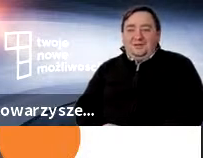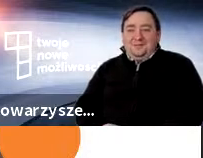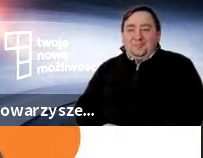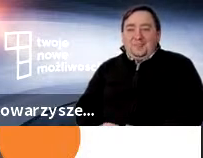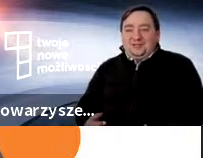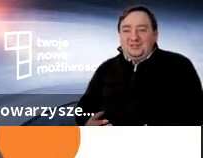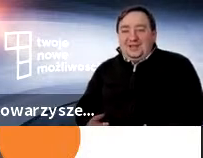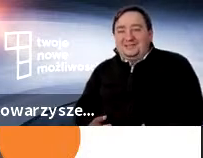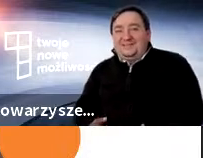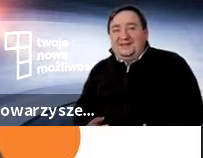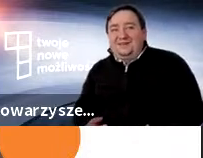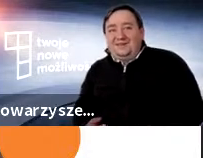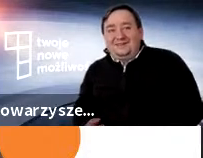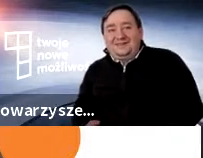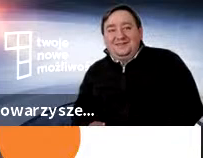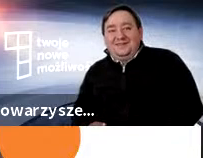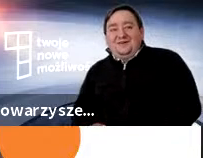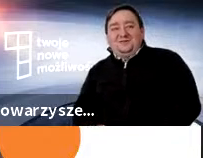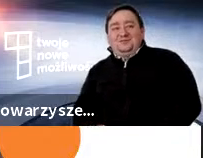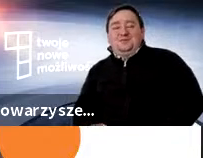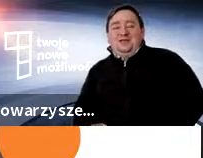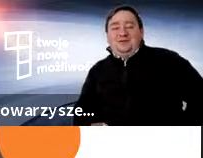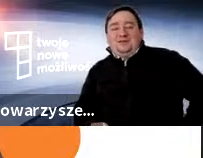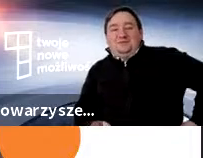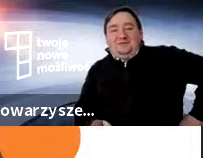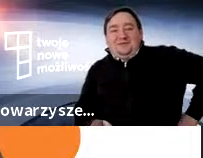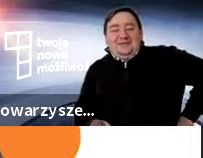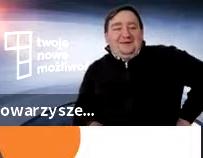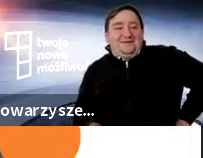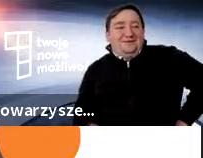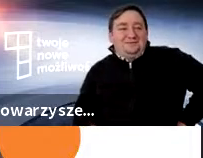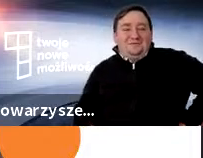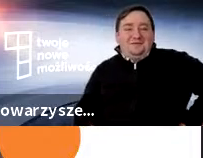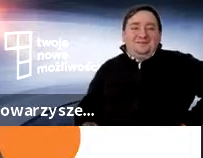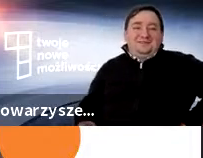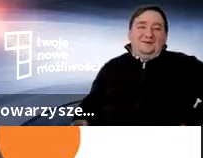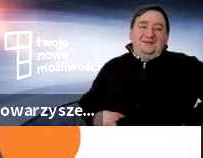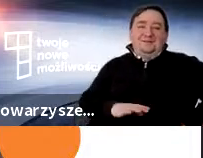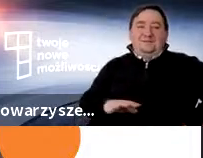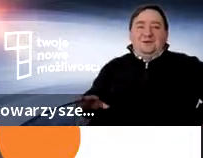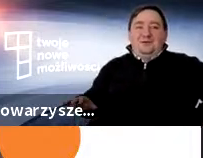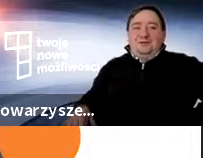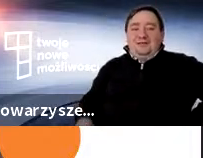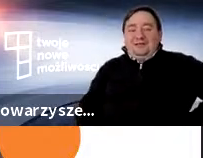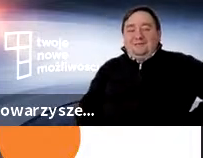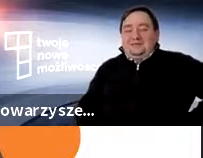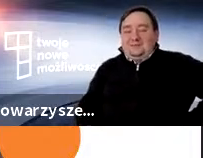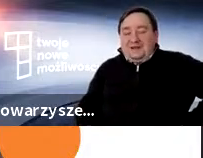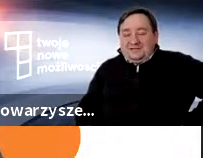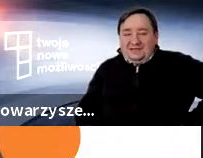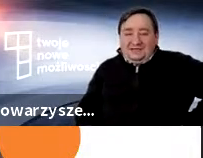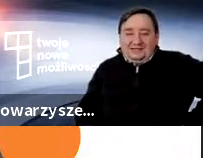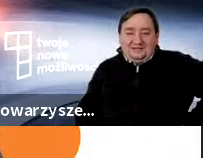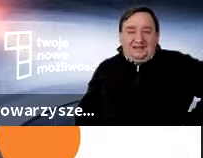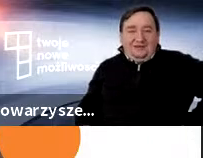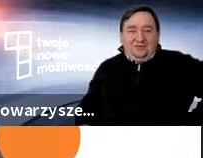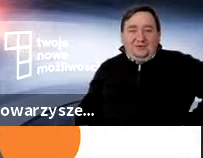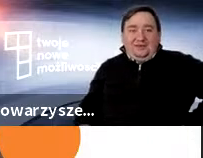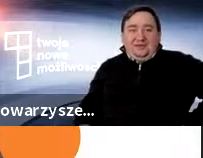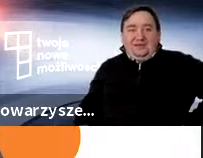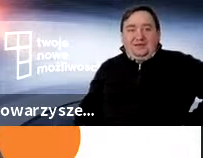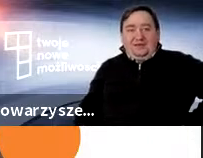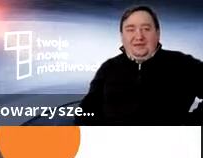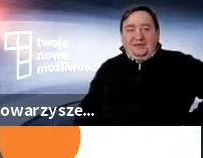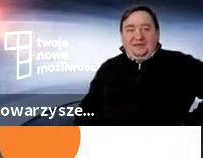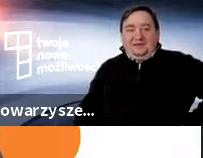może nasze szanse akurat osób neurotypowych, nieneurotypowych zostały na tym polu przez tą pracę zdalną